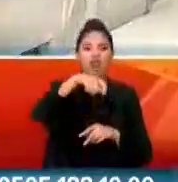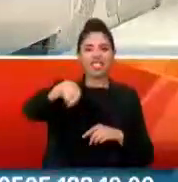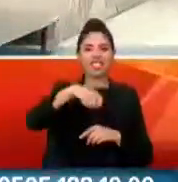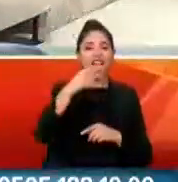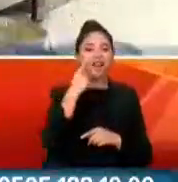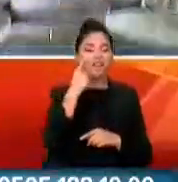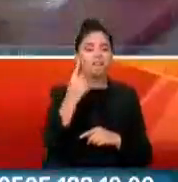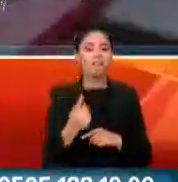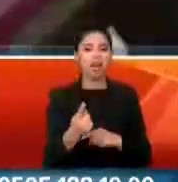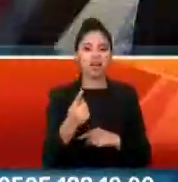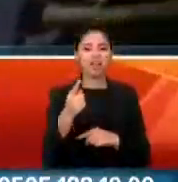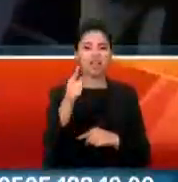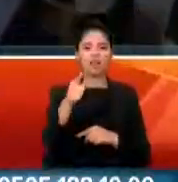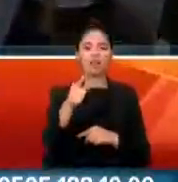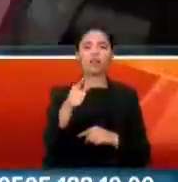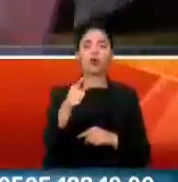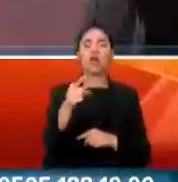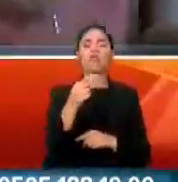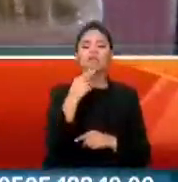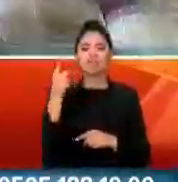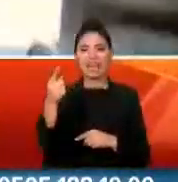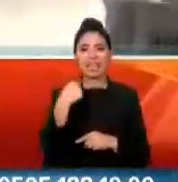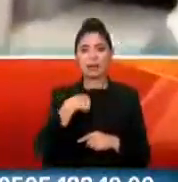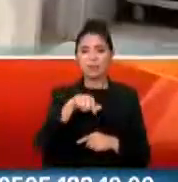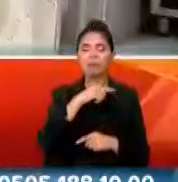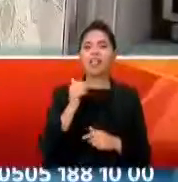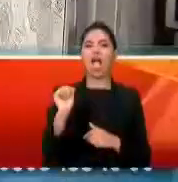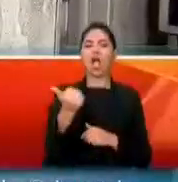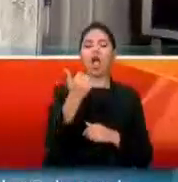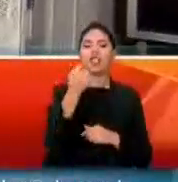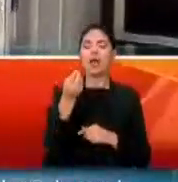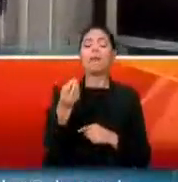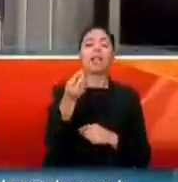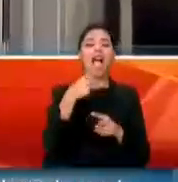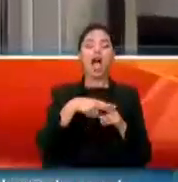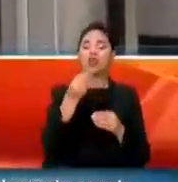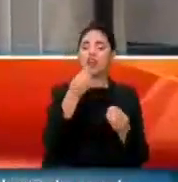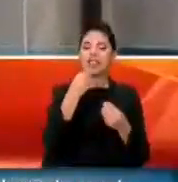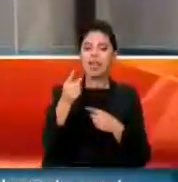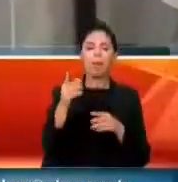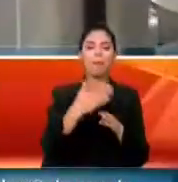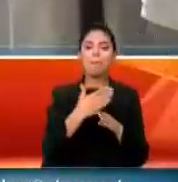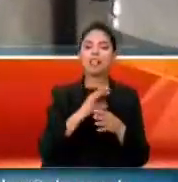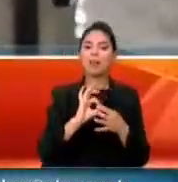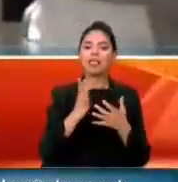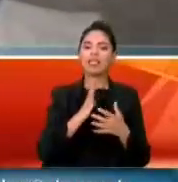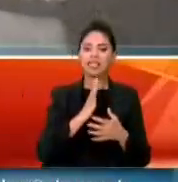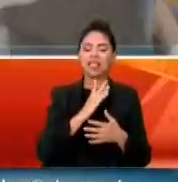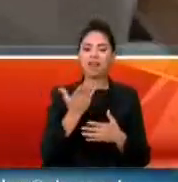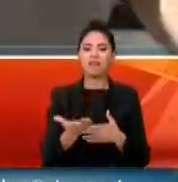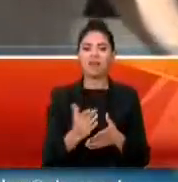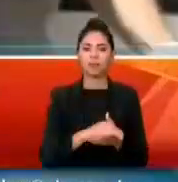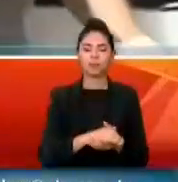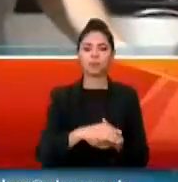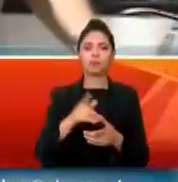vermeden olmaz dedik. Mine Ataman bize güzel bir aşure tarifi verecek. Şimdi önce malzemeleri alalım Mine Hanım. Kazanımızda